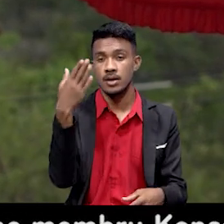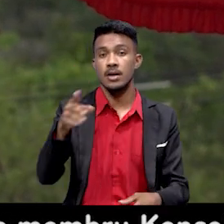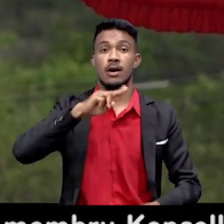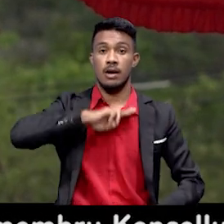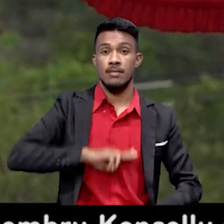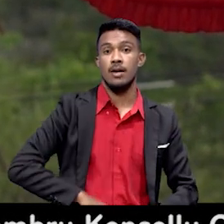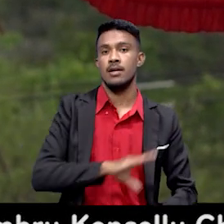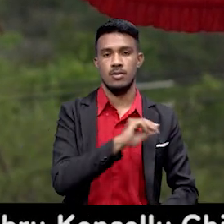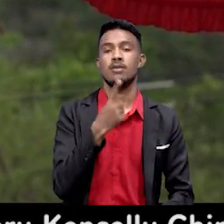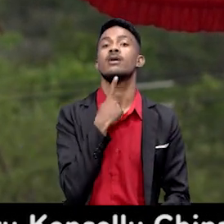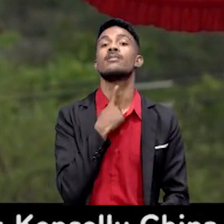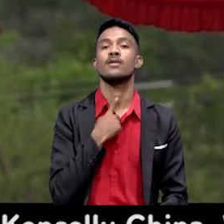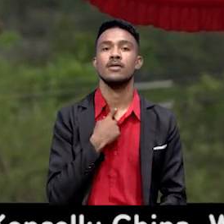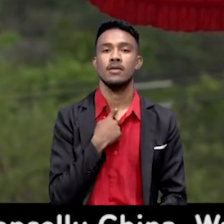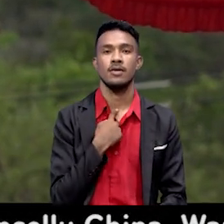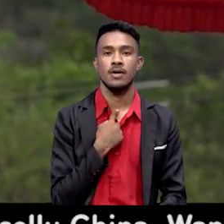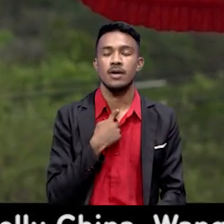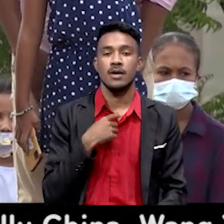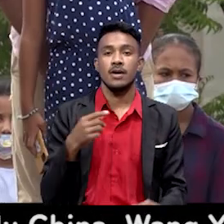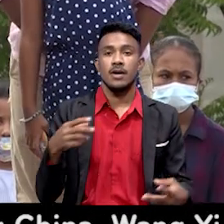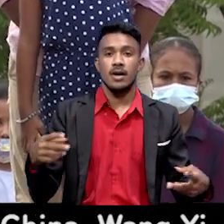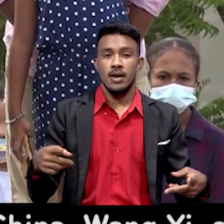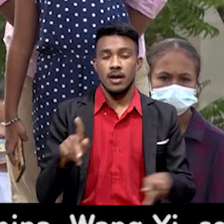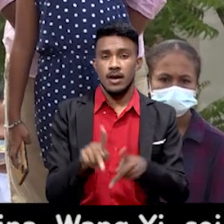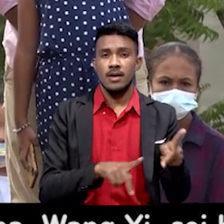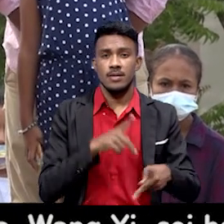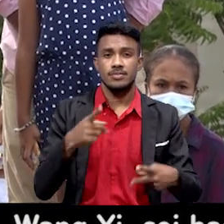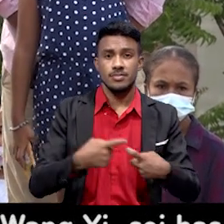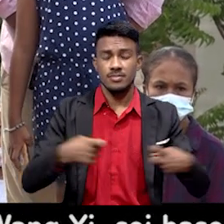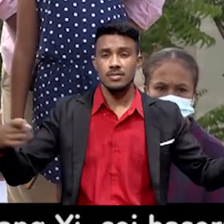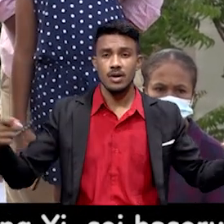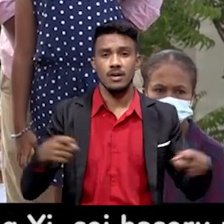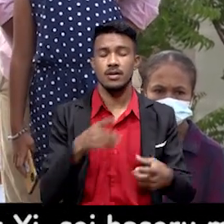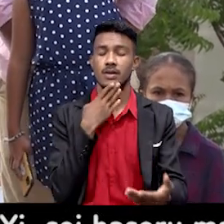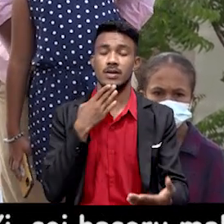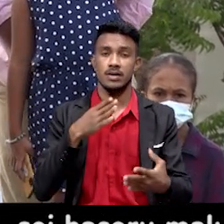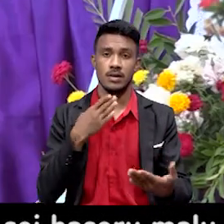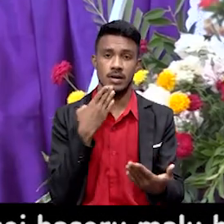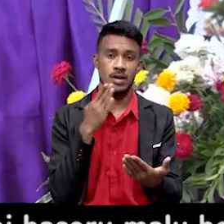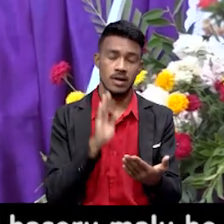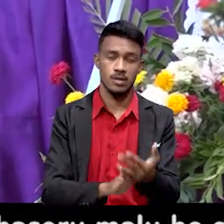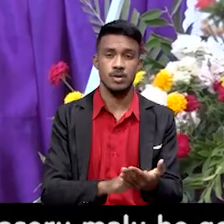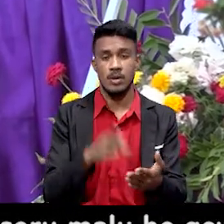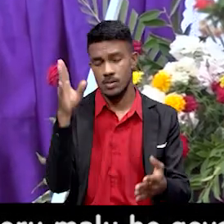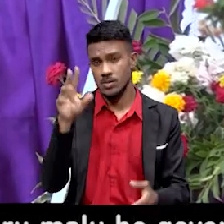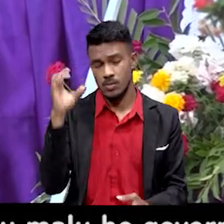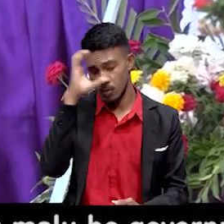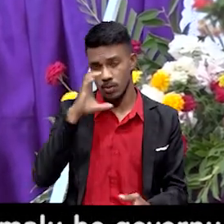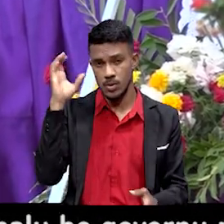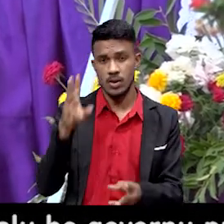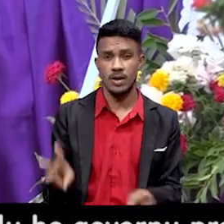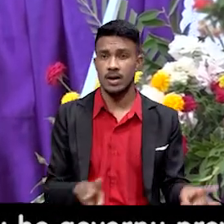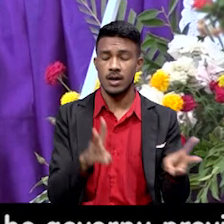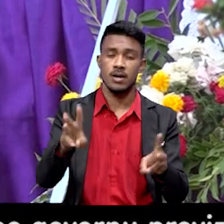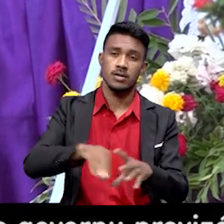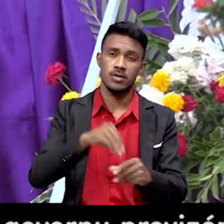hamrok. Inimigu bele ladiak mos, buka dalan hori lurisainia, ba fatinebe,